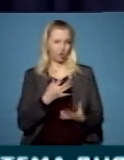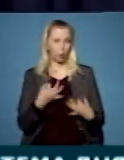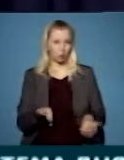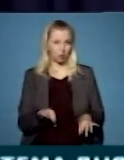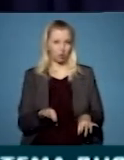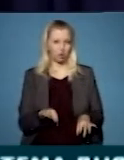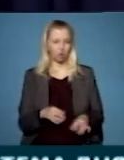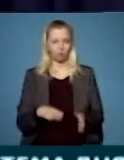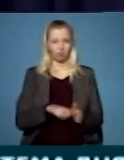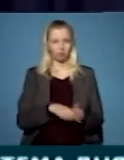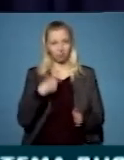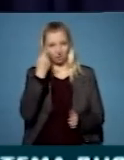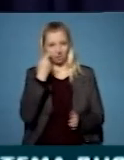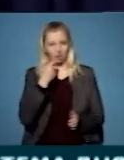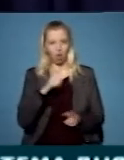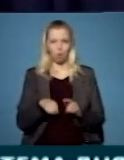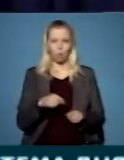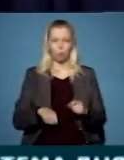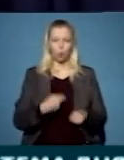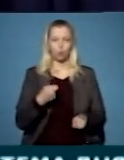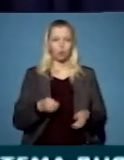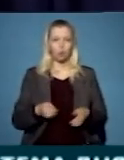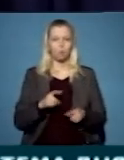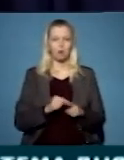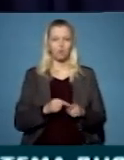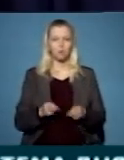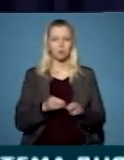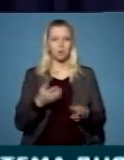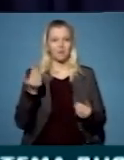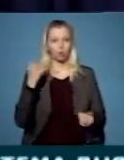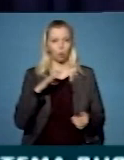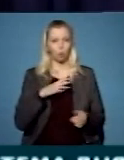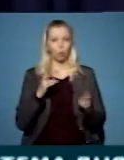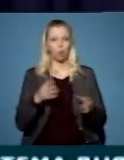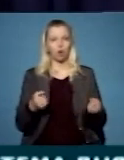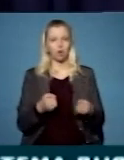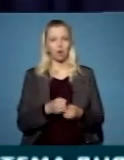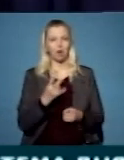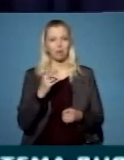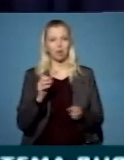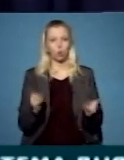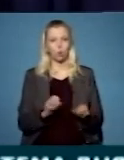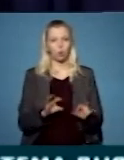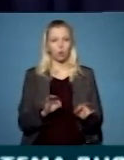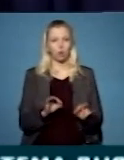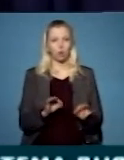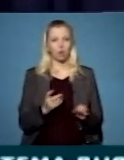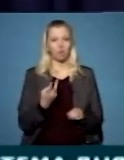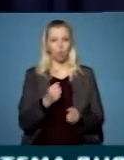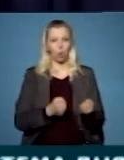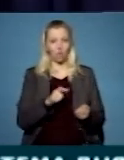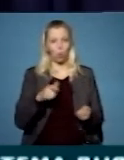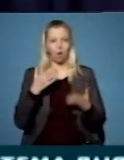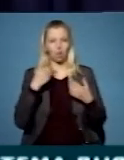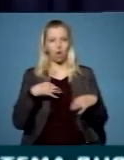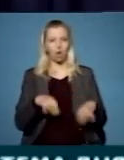тобто сідаємо п'яні за кермо або порушуємо правила безпеки. От нещодавно ми мали дорожньо-транспортну пригоду на Е03, коротенько розповім, де двоє водіїв